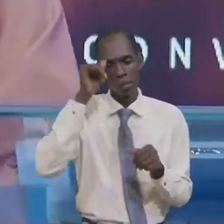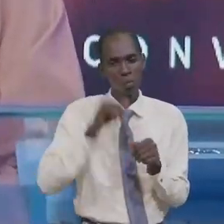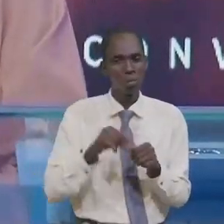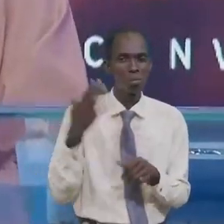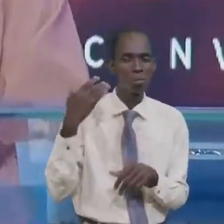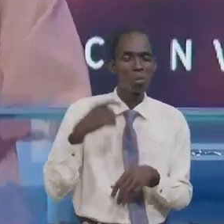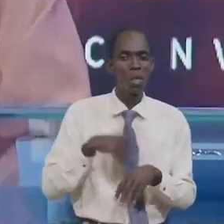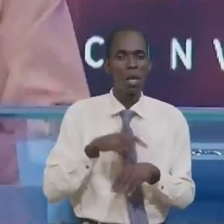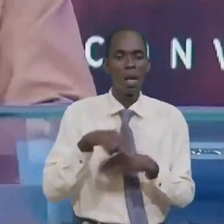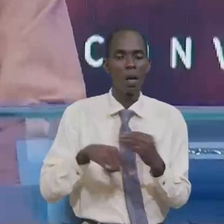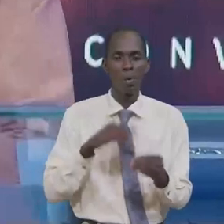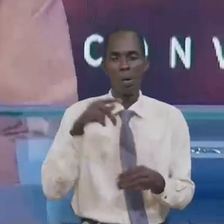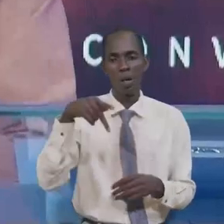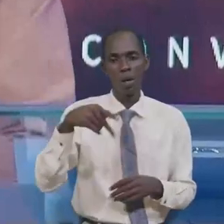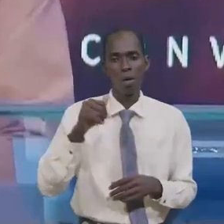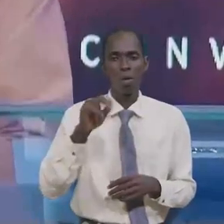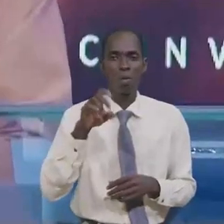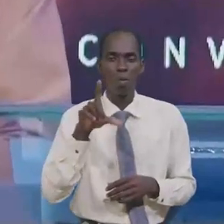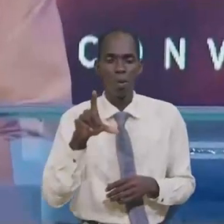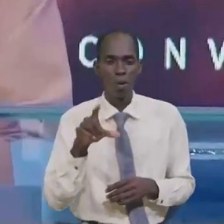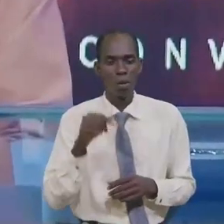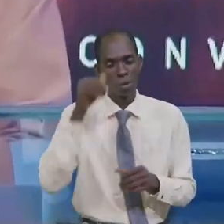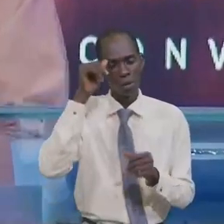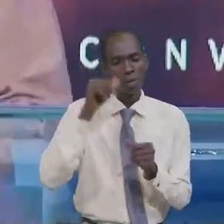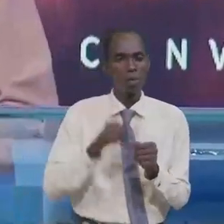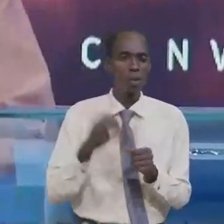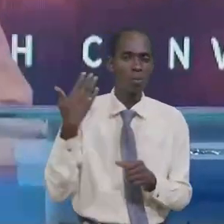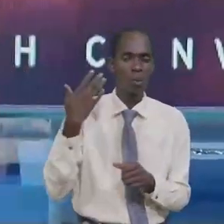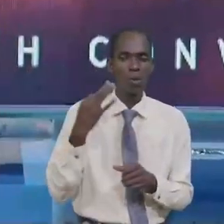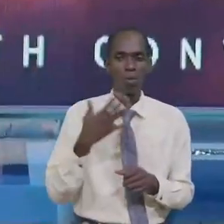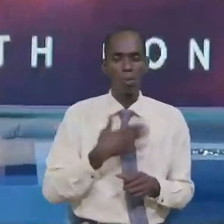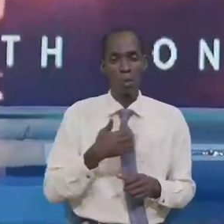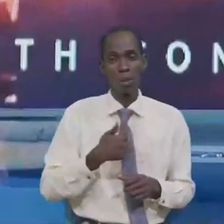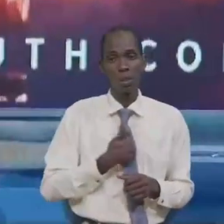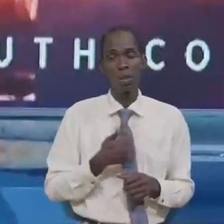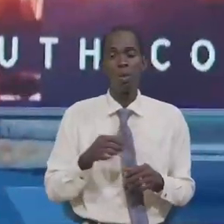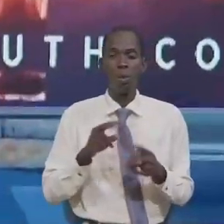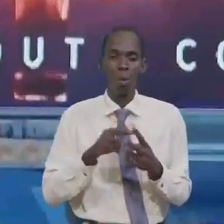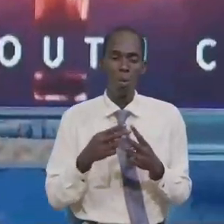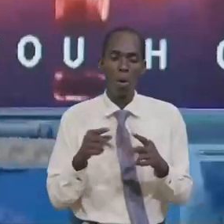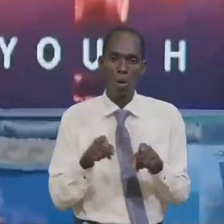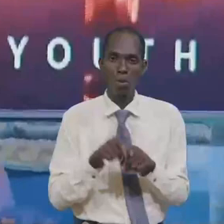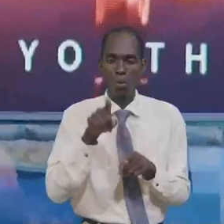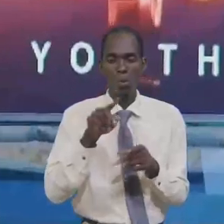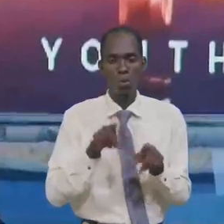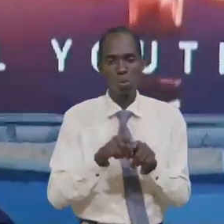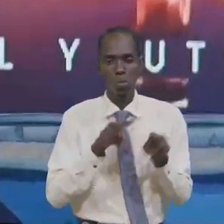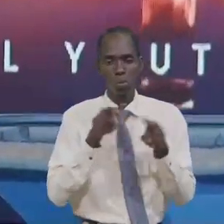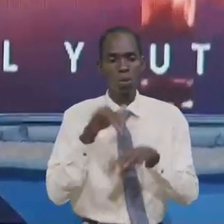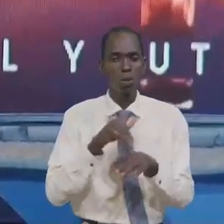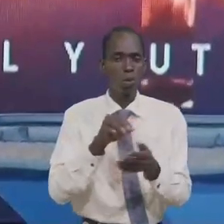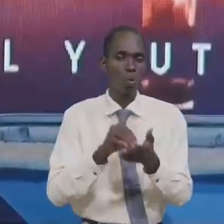comme je regarde derrière à moi-même peut-être comme nous regardons à ta vie dans ton